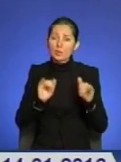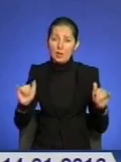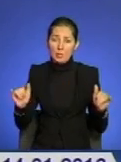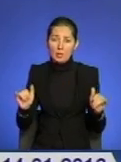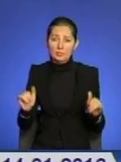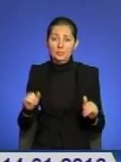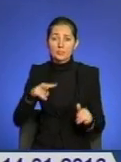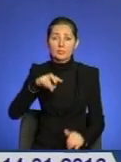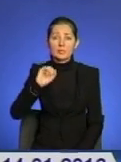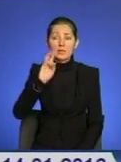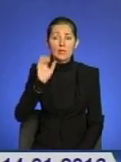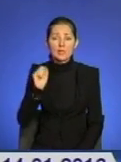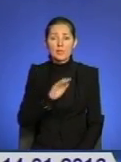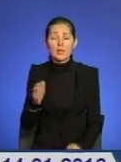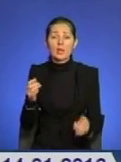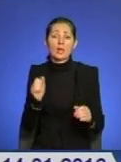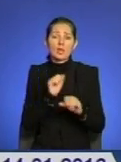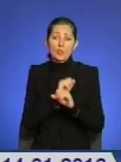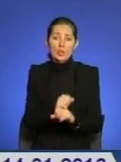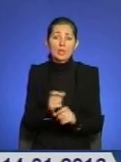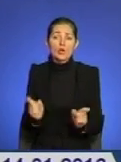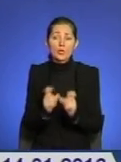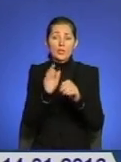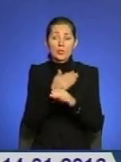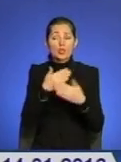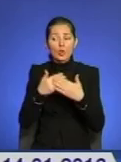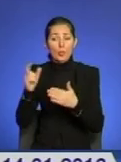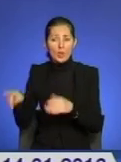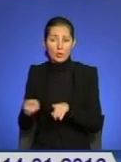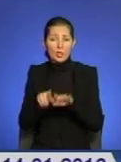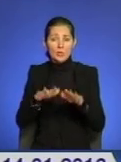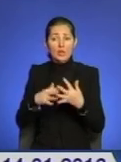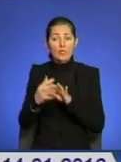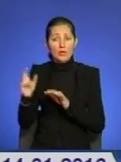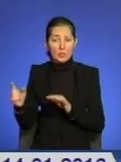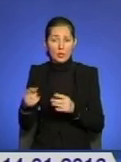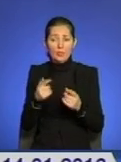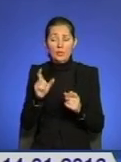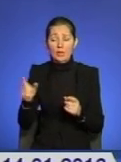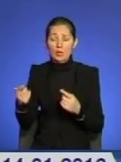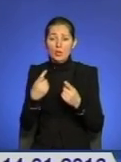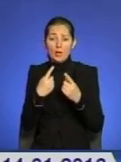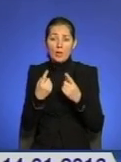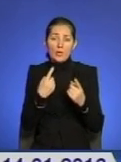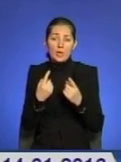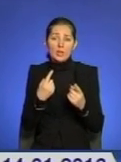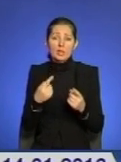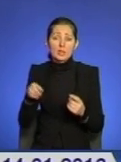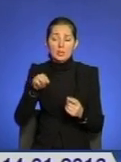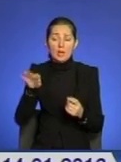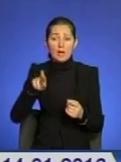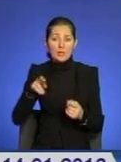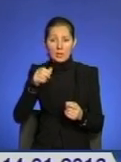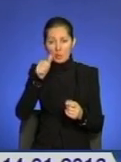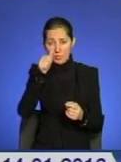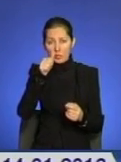У Ланівцях не вщухає конфлікт між громадою і місцевим фермером. Люди з травня вели перемовини про припинення діяльності свиноферми на території міста. Однак